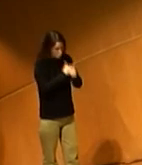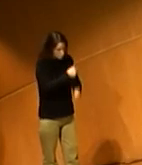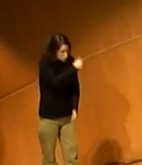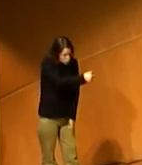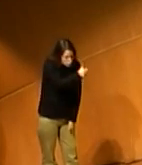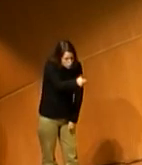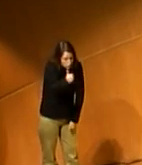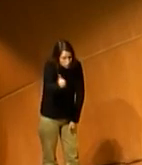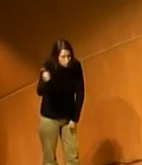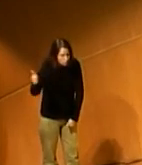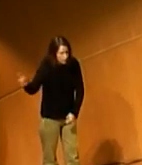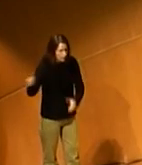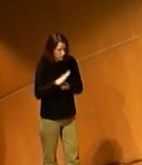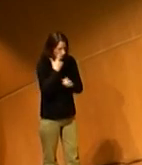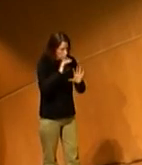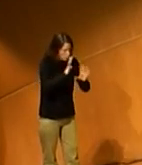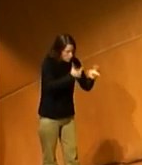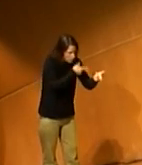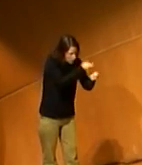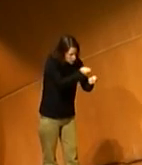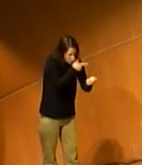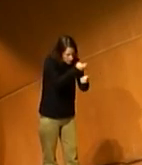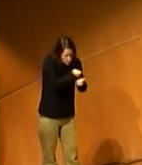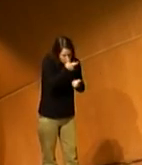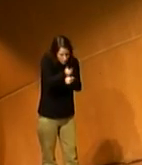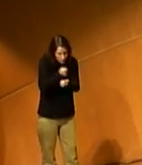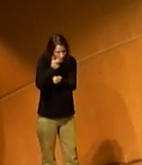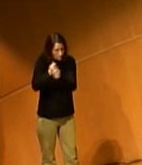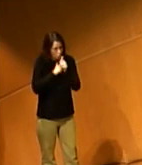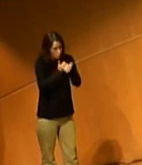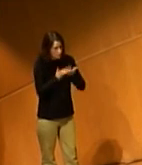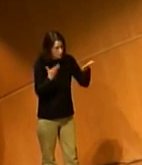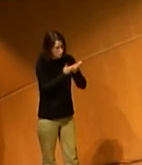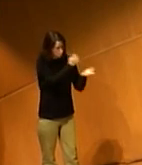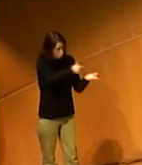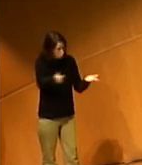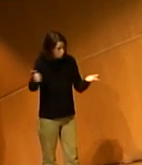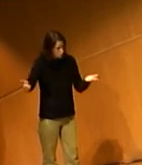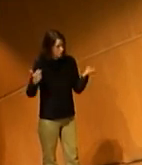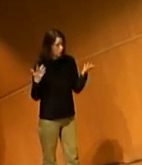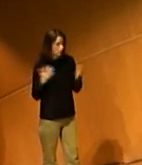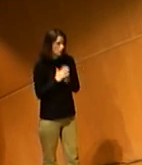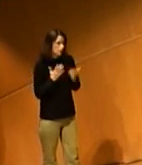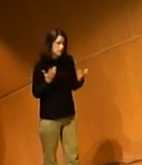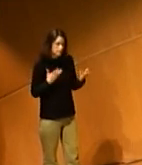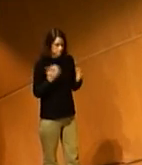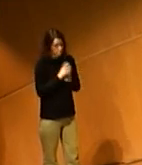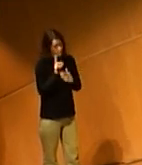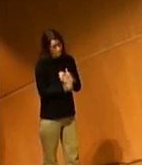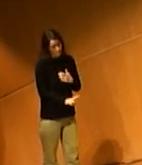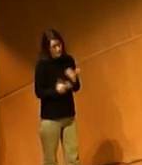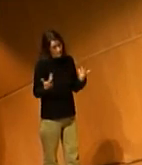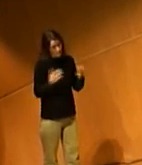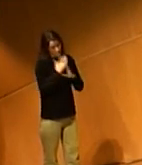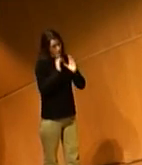d'individualisation, d'adaptation au cas par cas. Et c'est vrai que c'est une question de